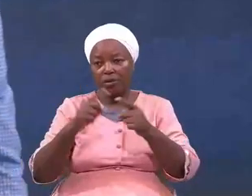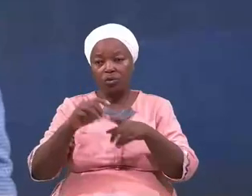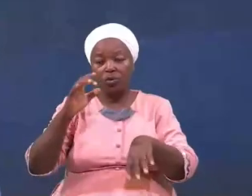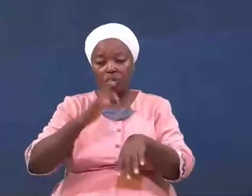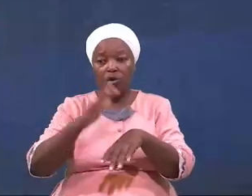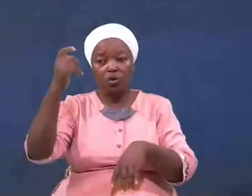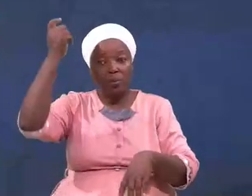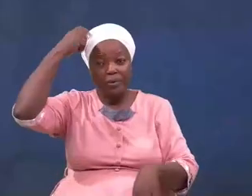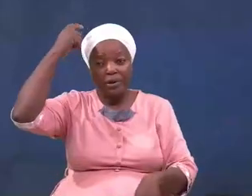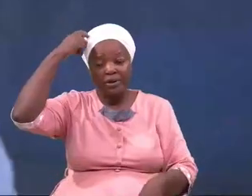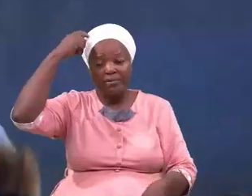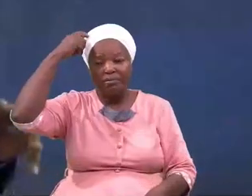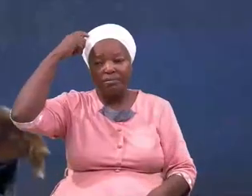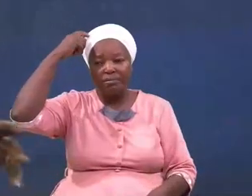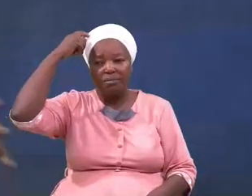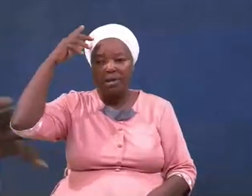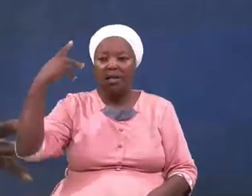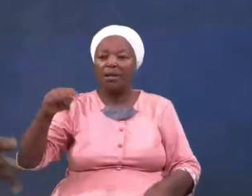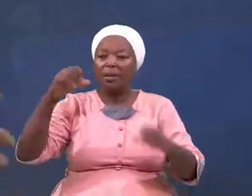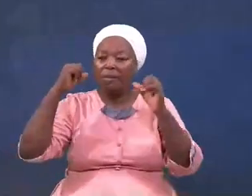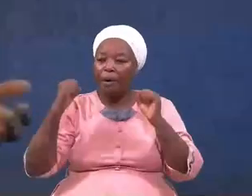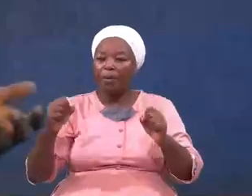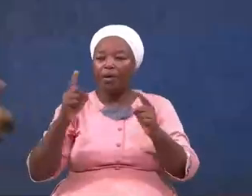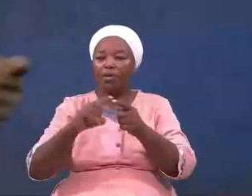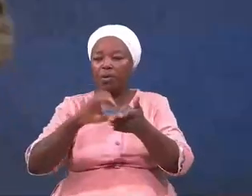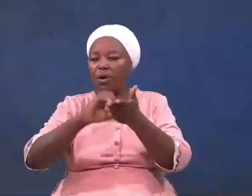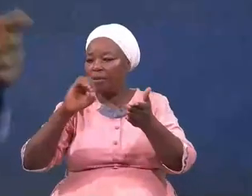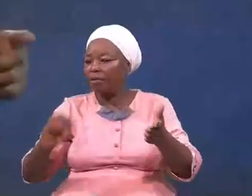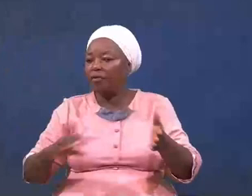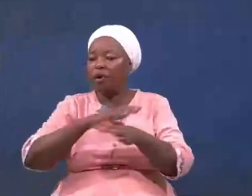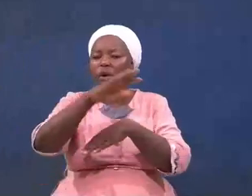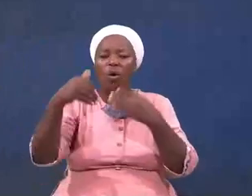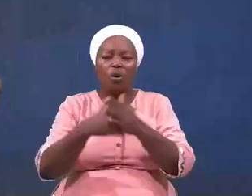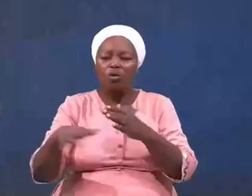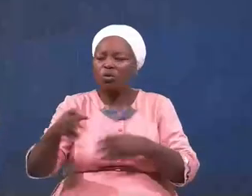La force pour toucher votre cerveau, la force pour ôter.